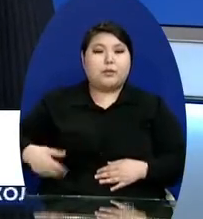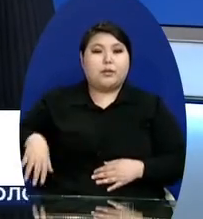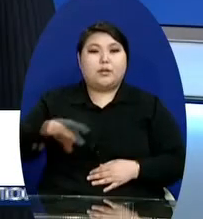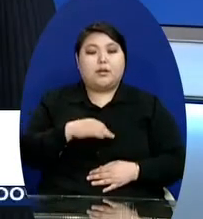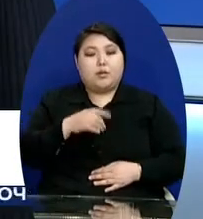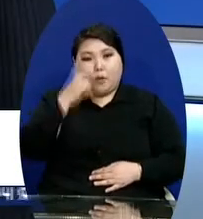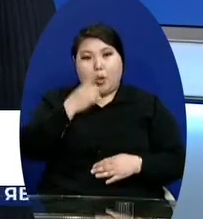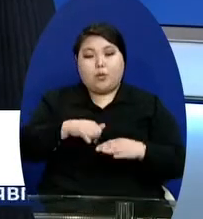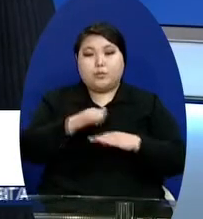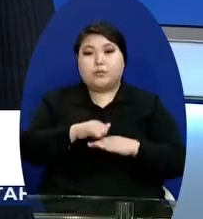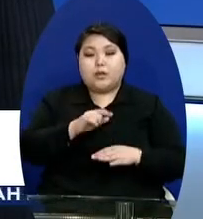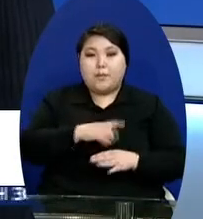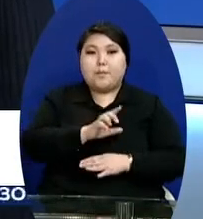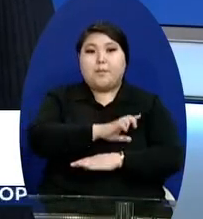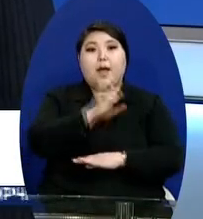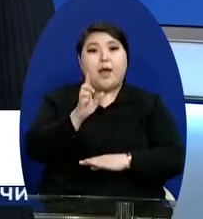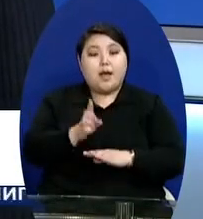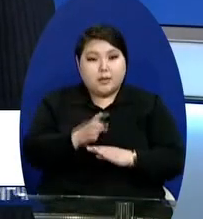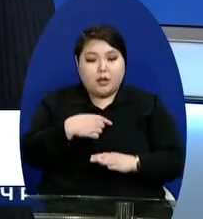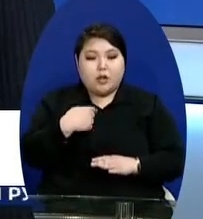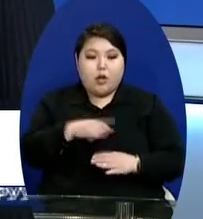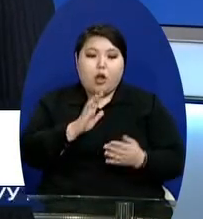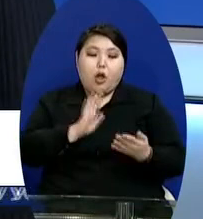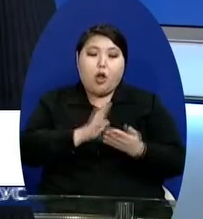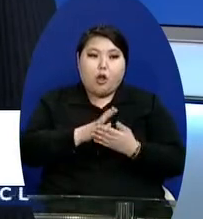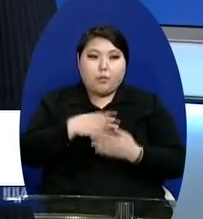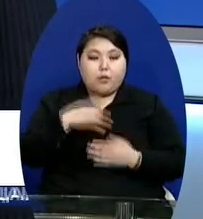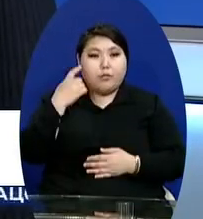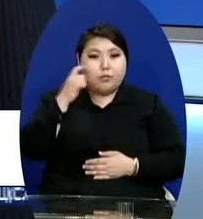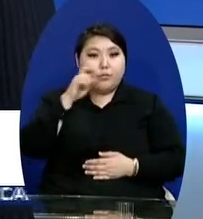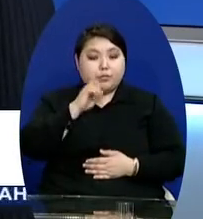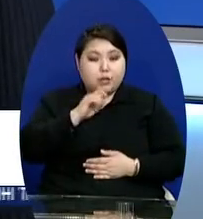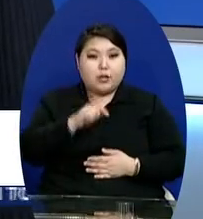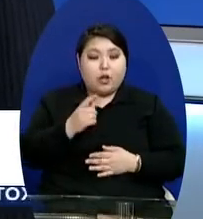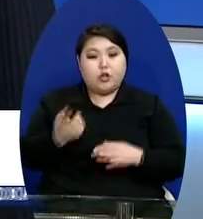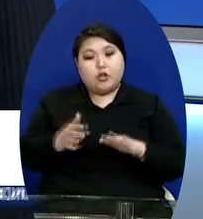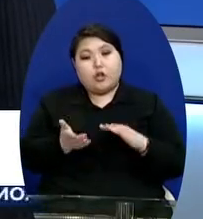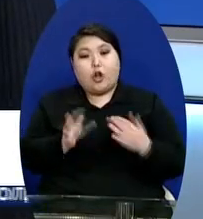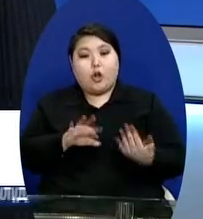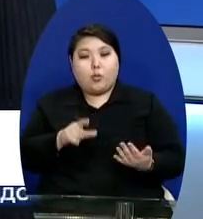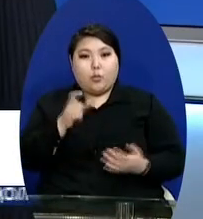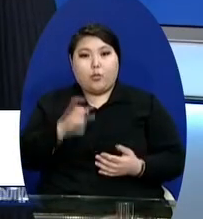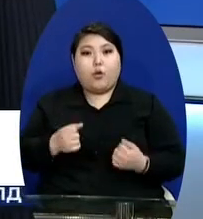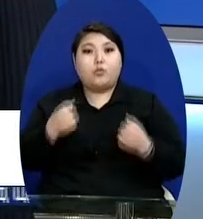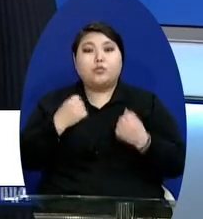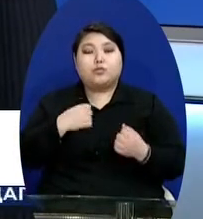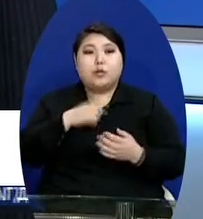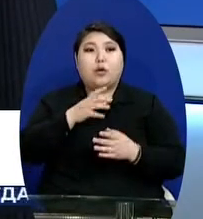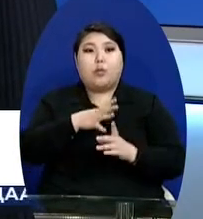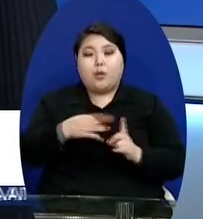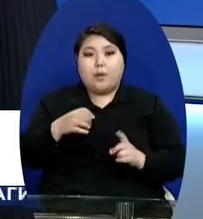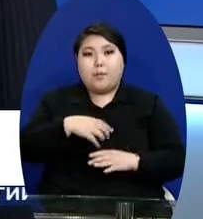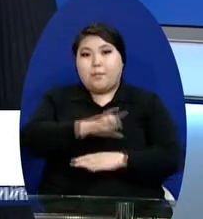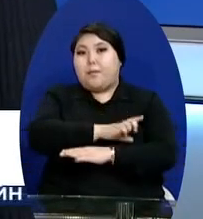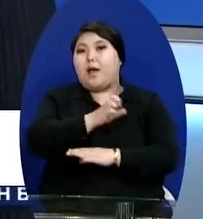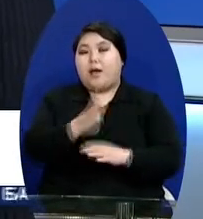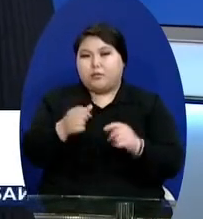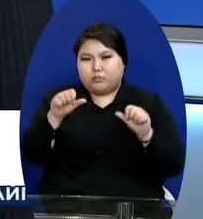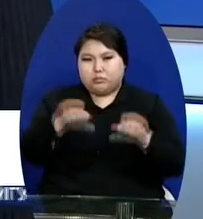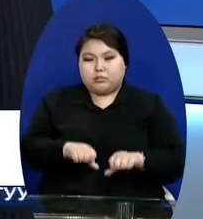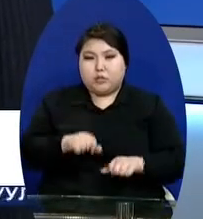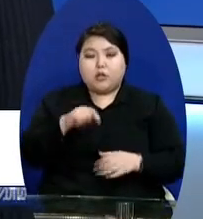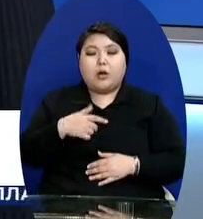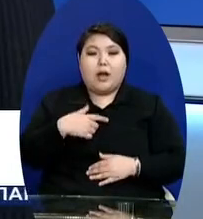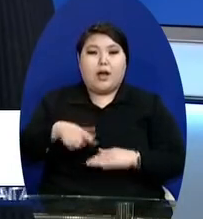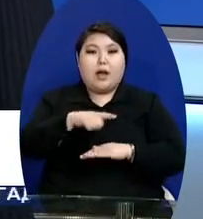Монгол орнтойгоо байгальтайгаа ойр байхыг илүү ирмэлцдэг болсон. Энэ нөгөө талаас хүн хүчин зүйлээр шалтгаалan байгалыг дорой тулж байна. За энэ мөн